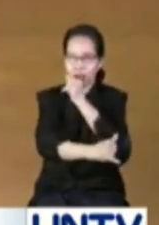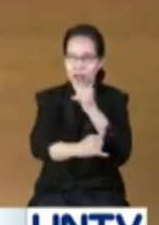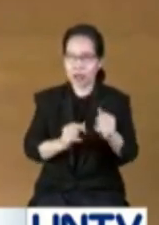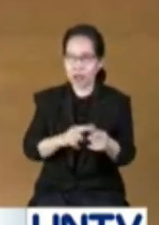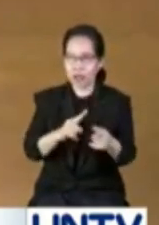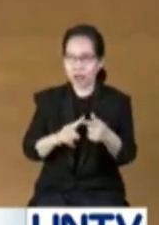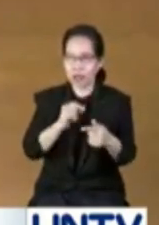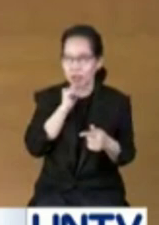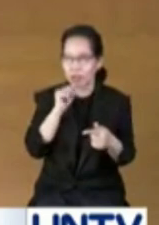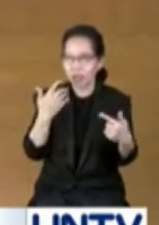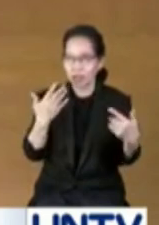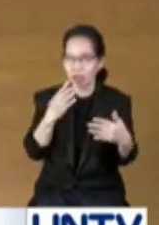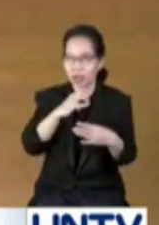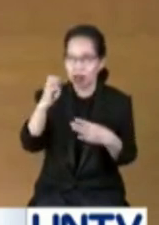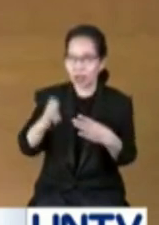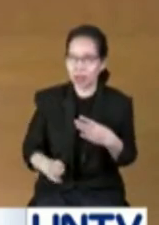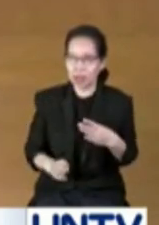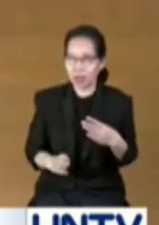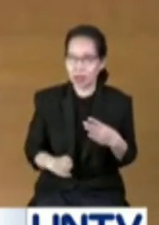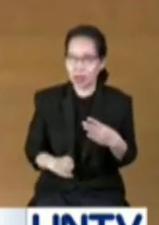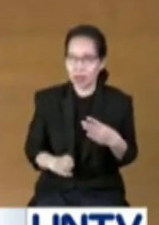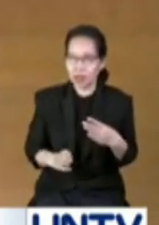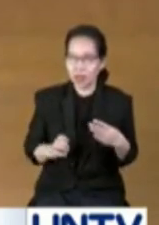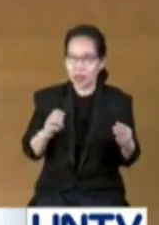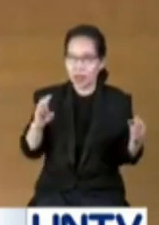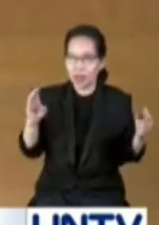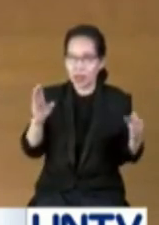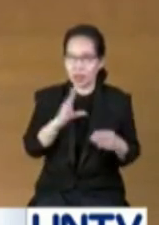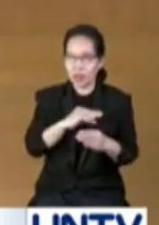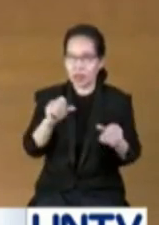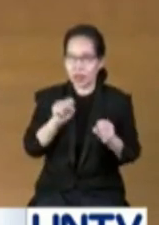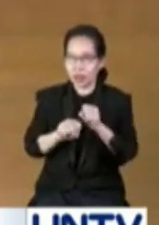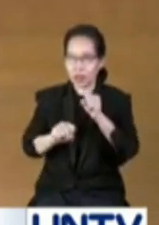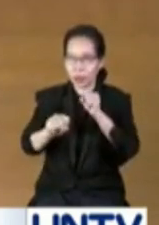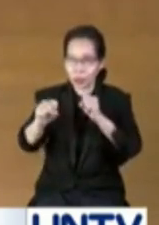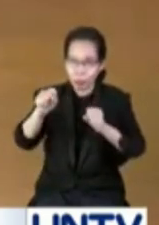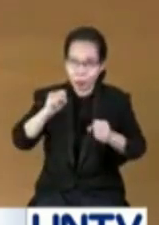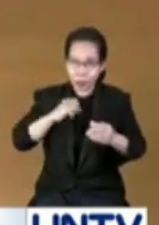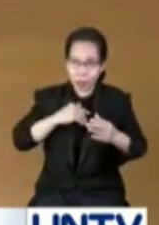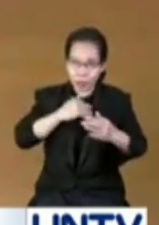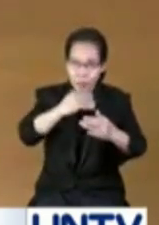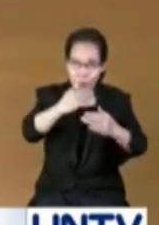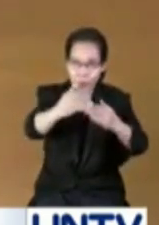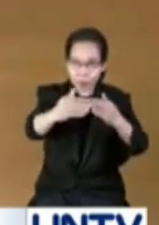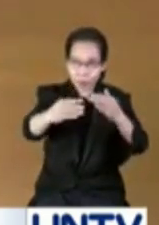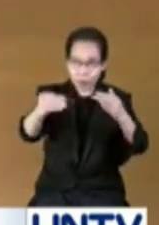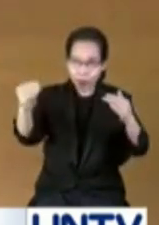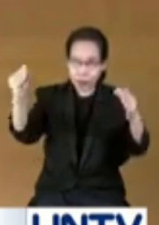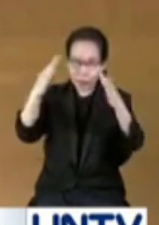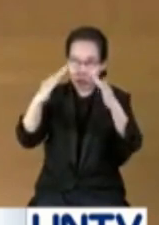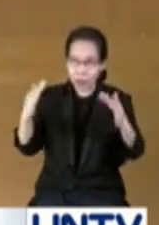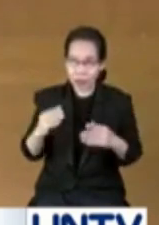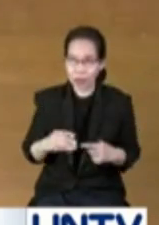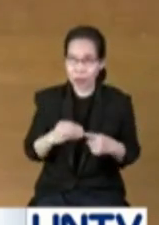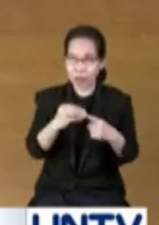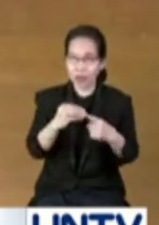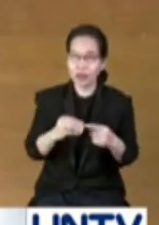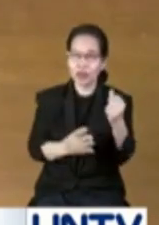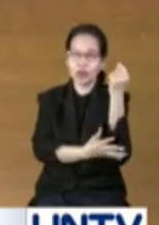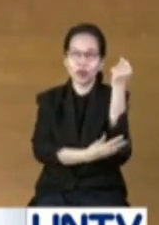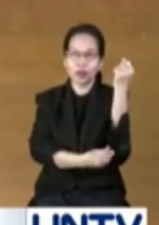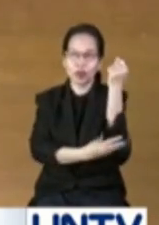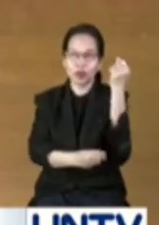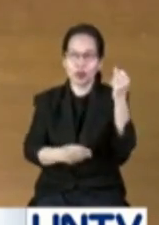natatapos. Papalawigin pa natin ang ating programa sa abot-kayang pabahay, lalo na para sa mga mahihirap nating